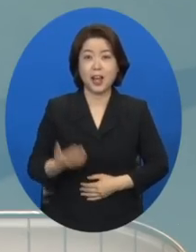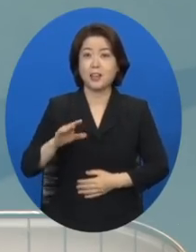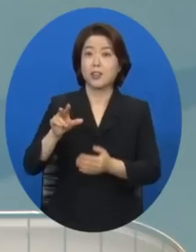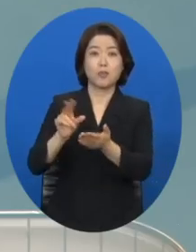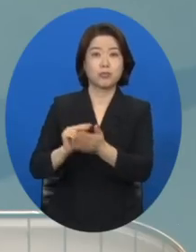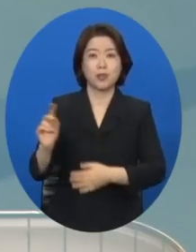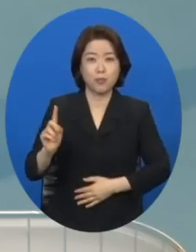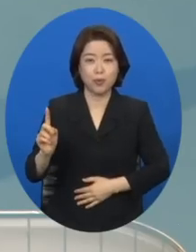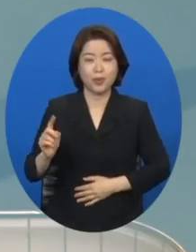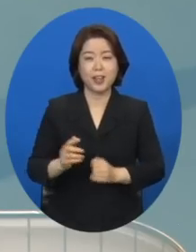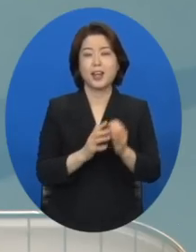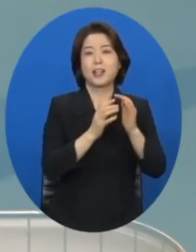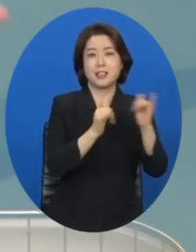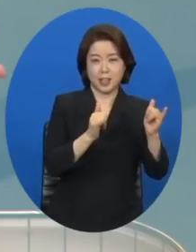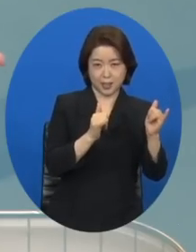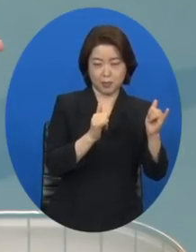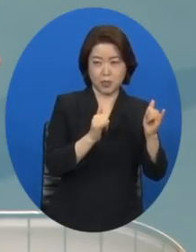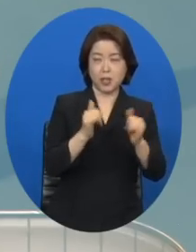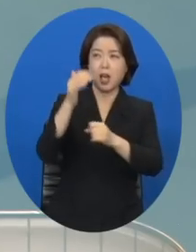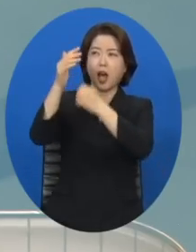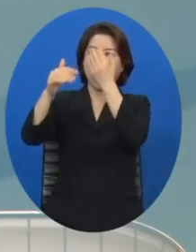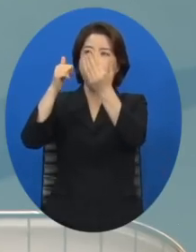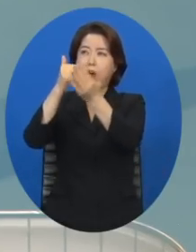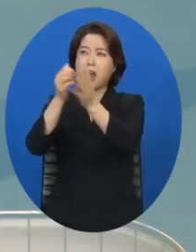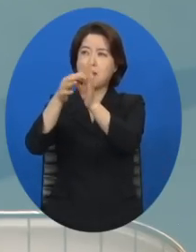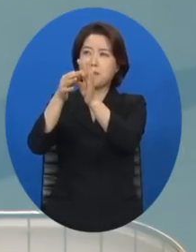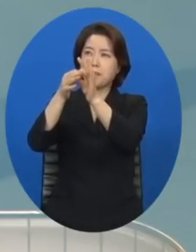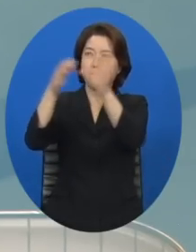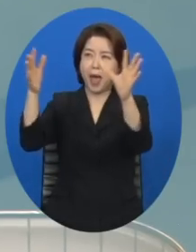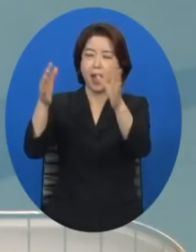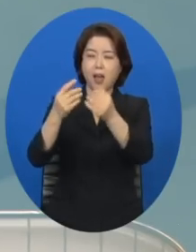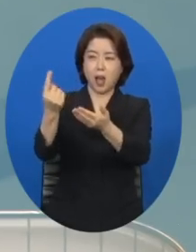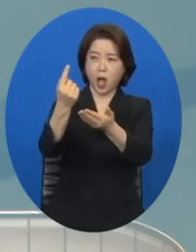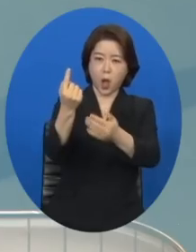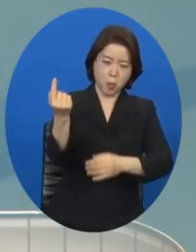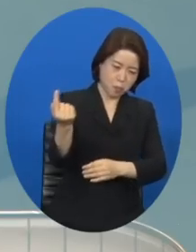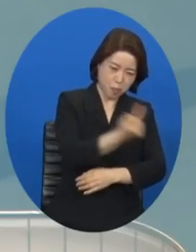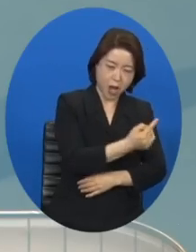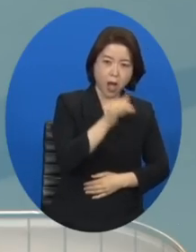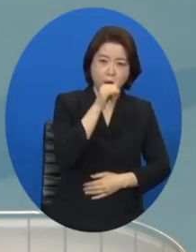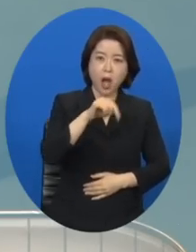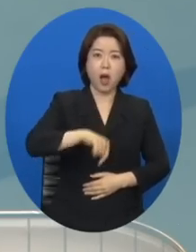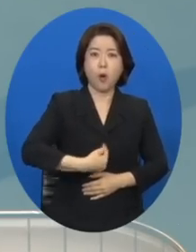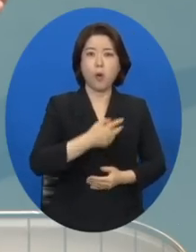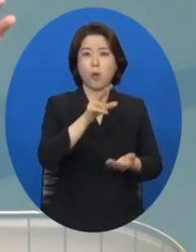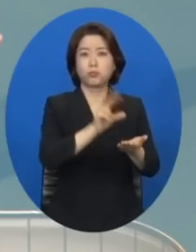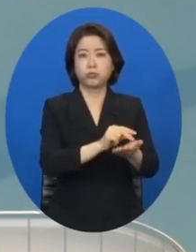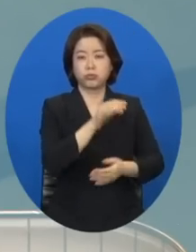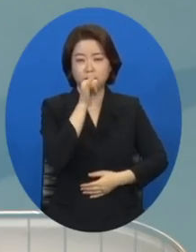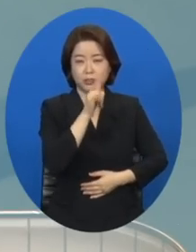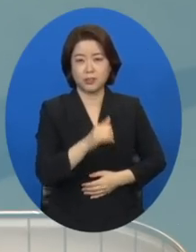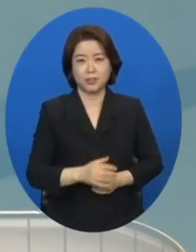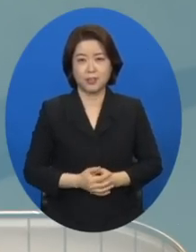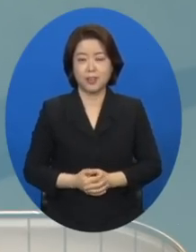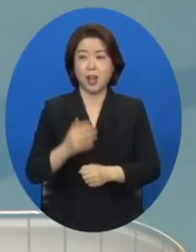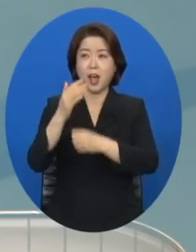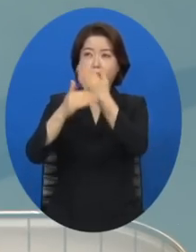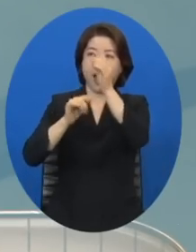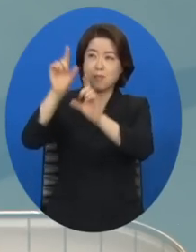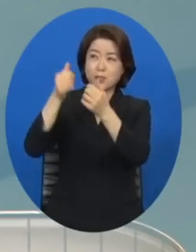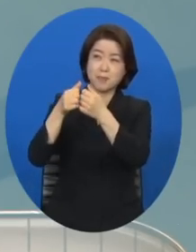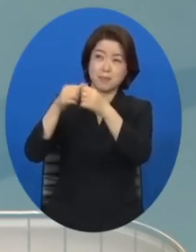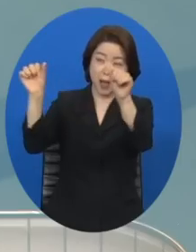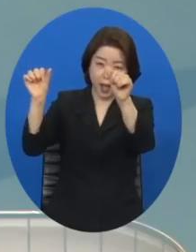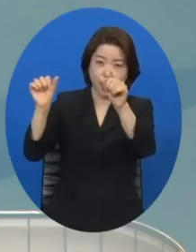사람이 하나님을 떠나서 관계가 깨어지면서 문제가 발생하죠 그래서 그 하나님의 형상이 깨어져서